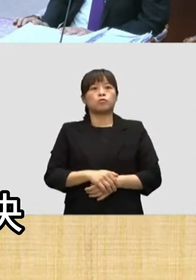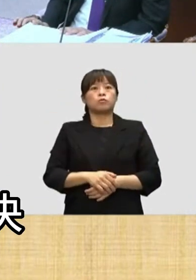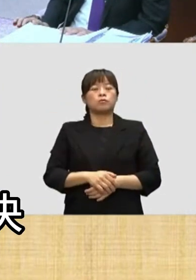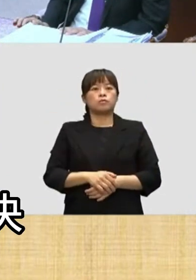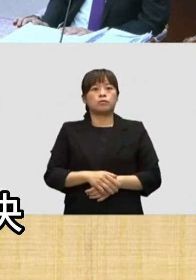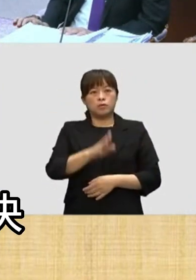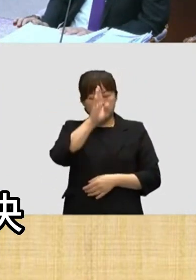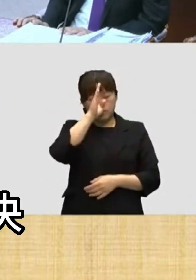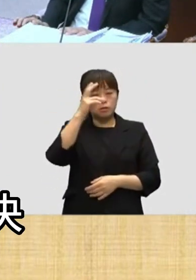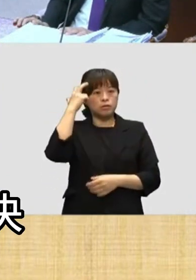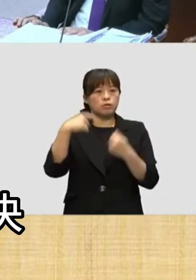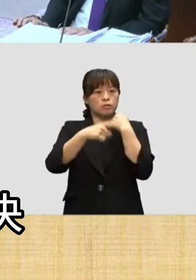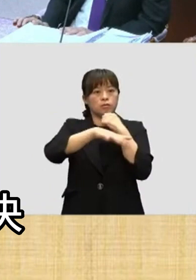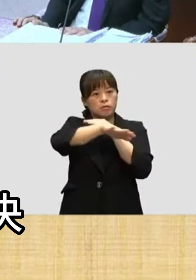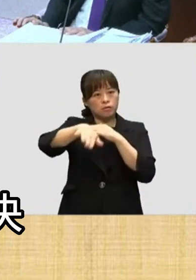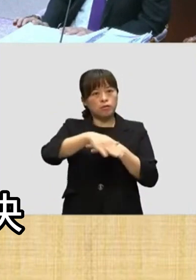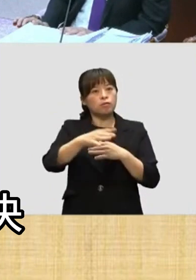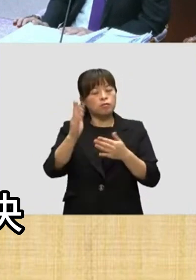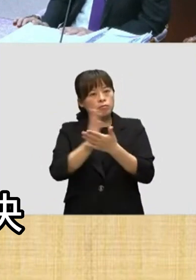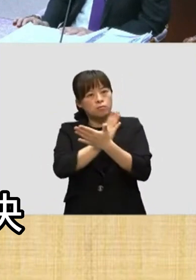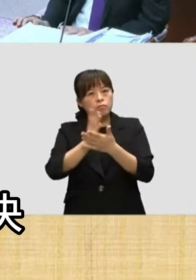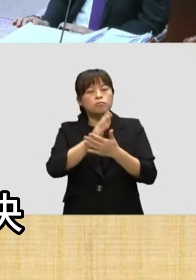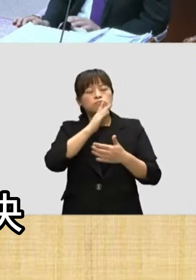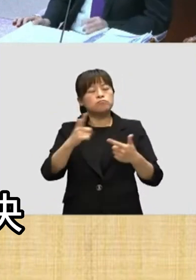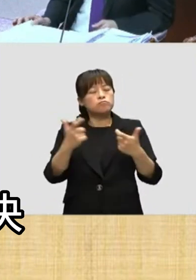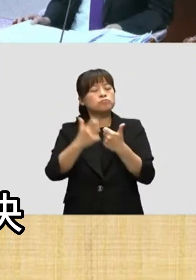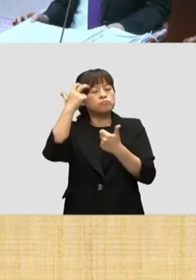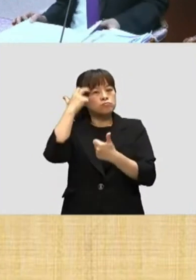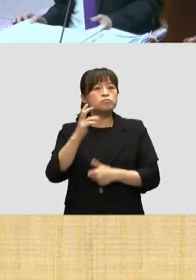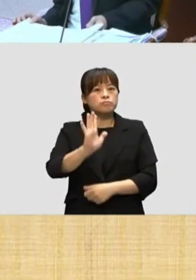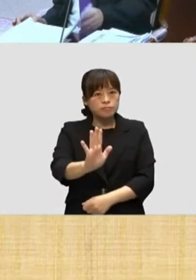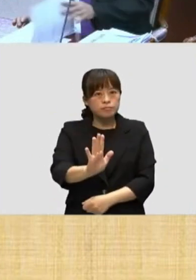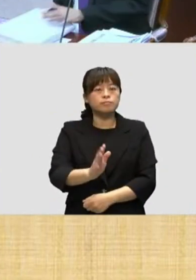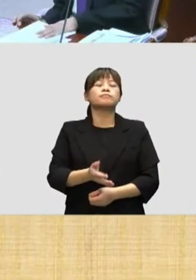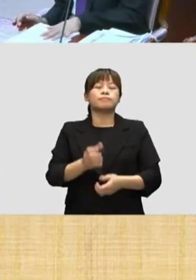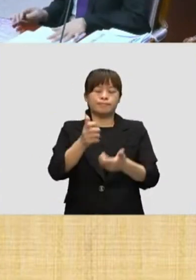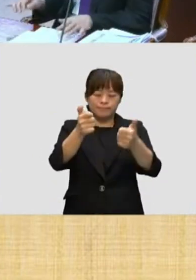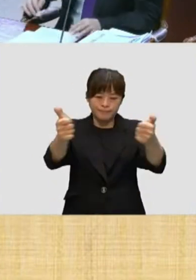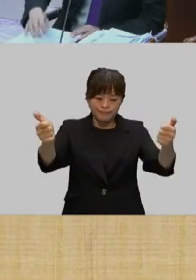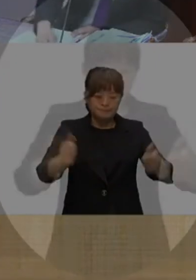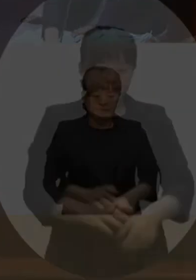请宪法法庭为合宪性的判决。以上，谢谢。